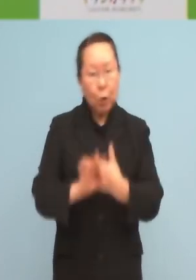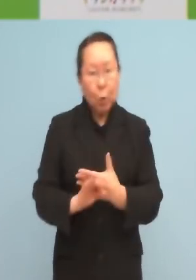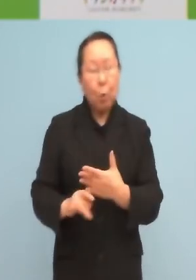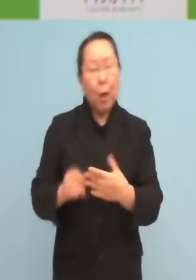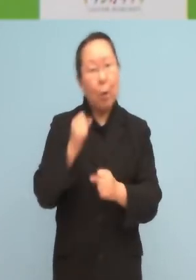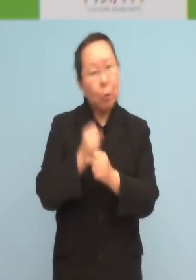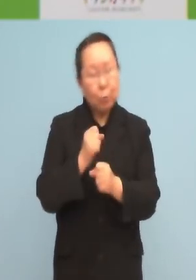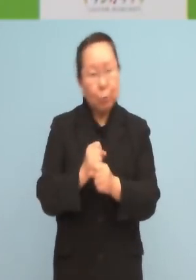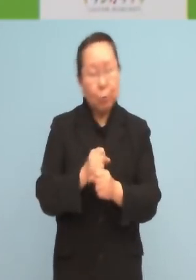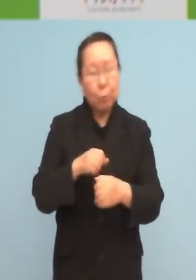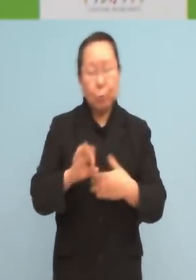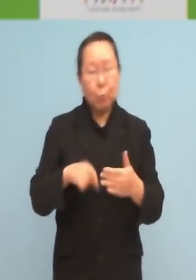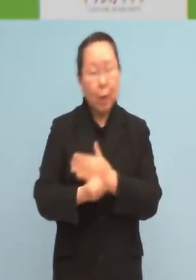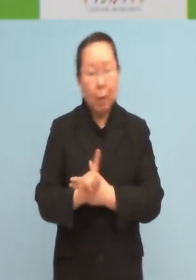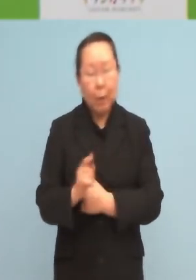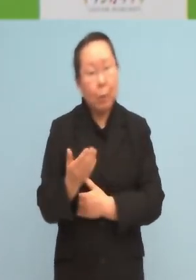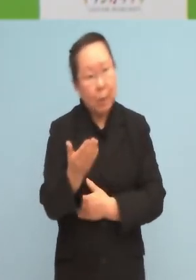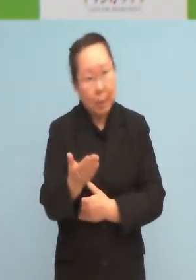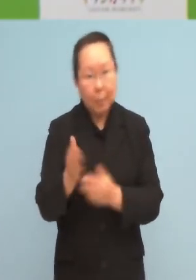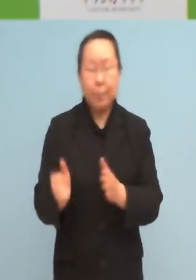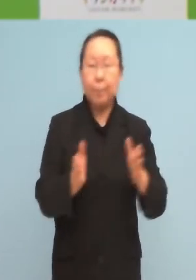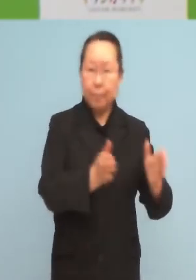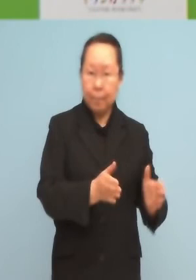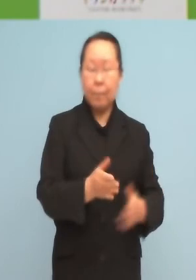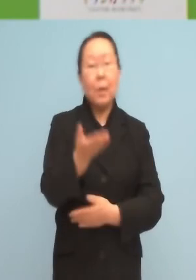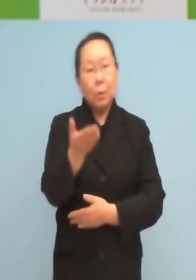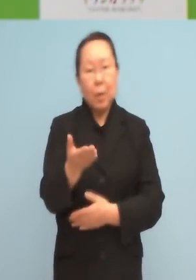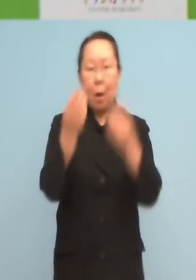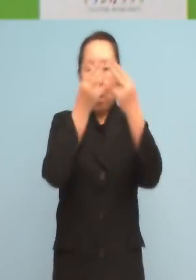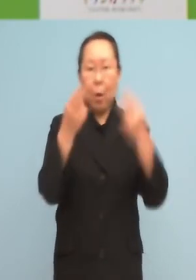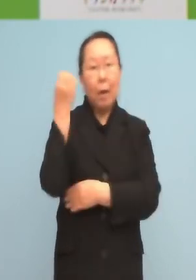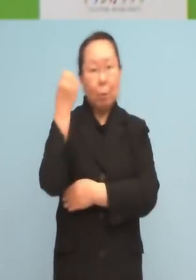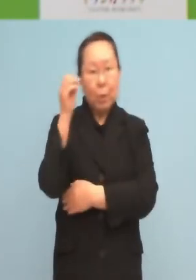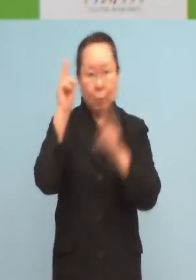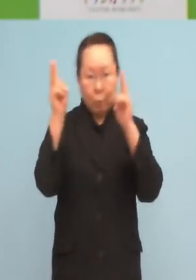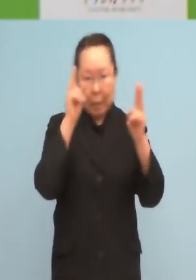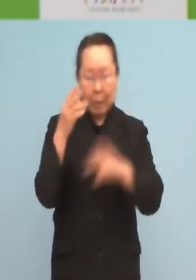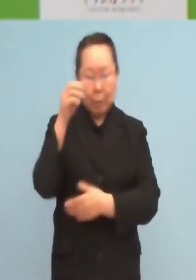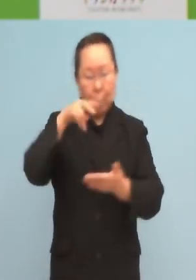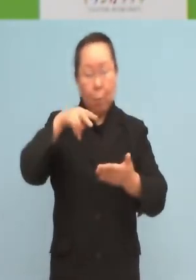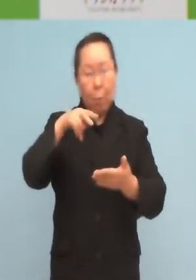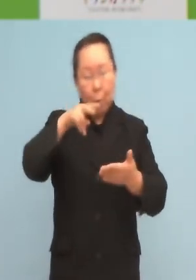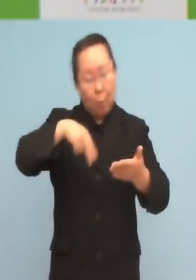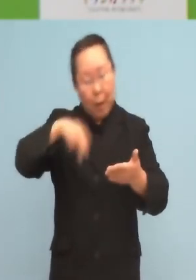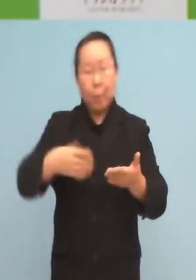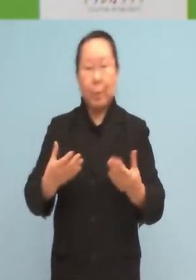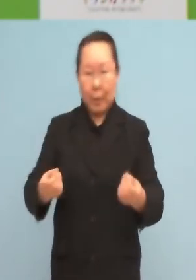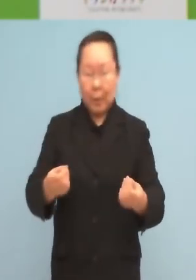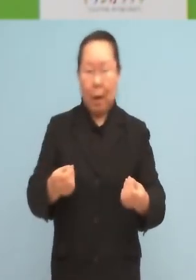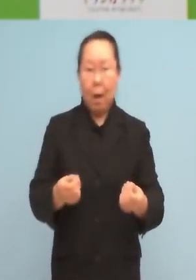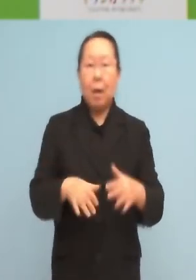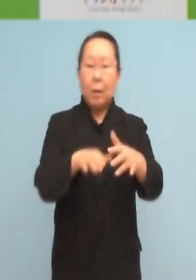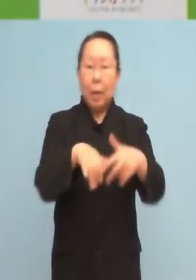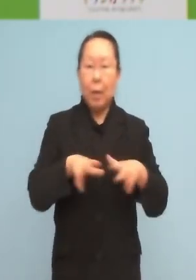ていただけますでしょうか。 わかりました。あの御社の報道は拝見をいたしました。であの農政部の担当の人た